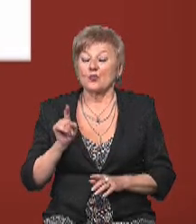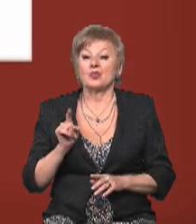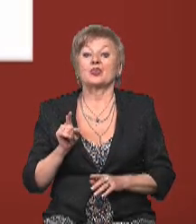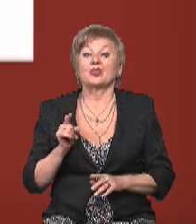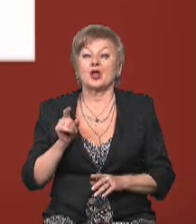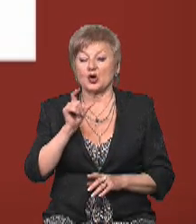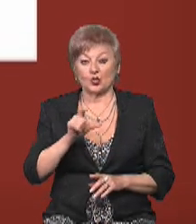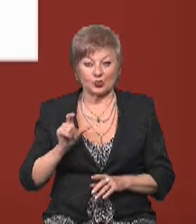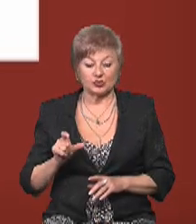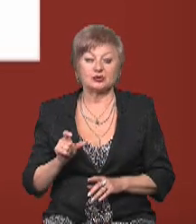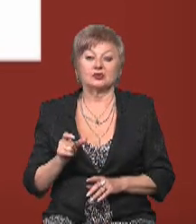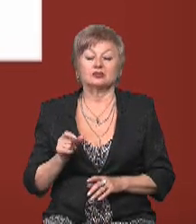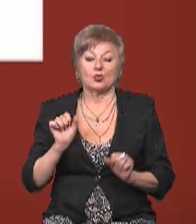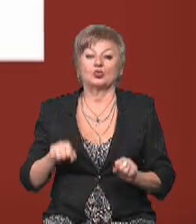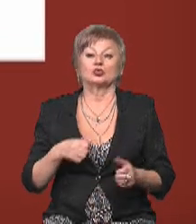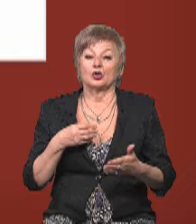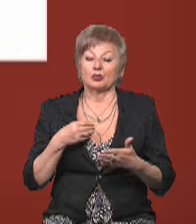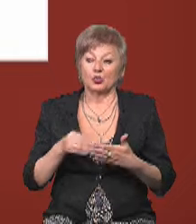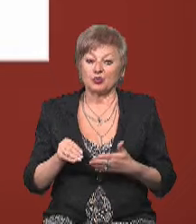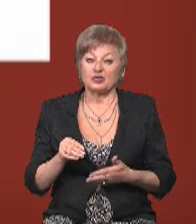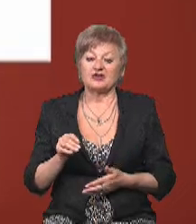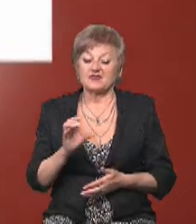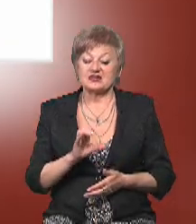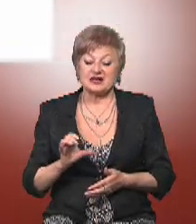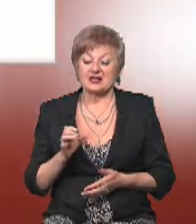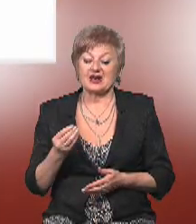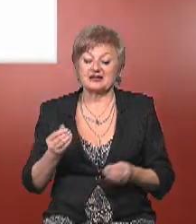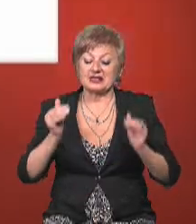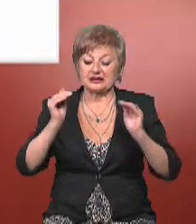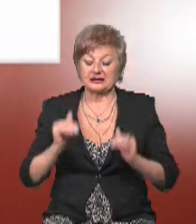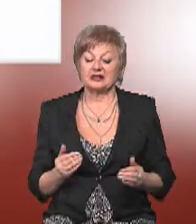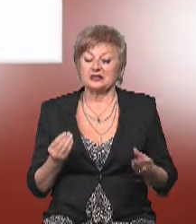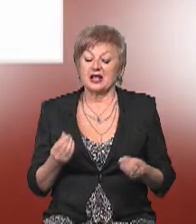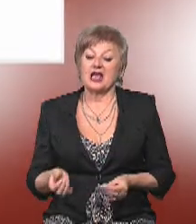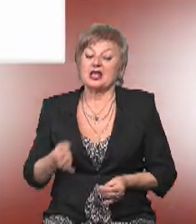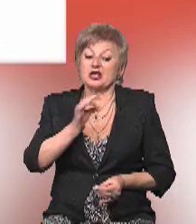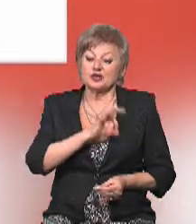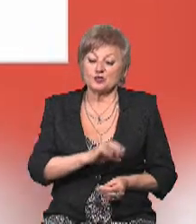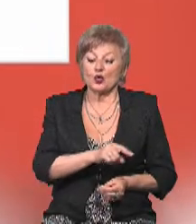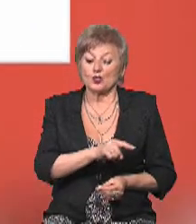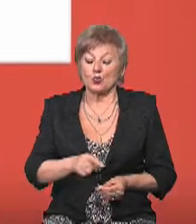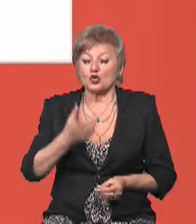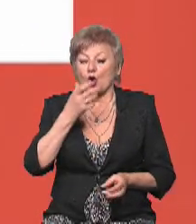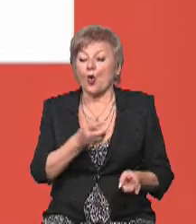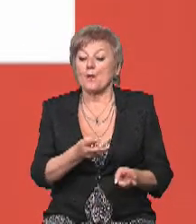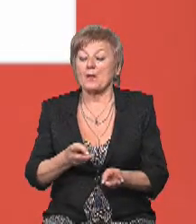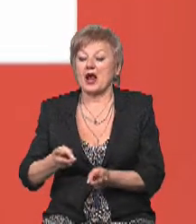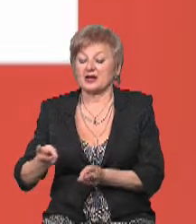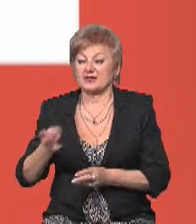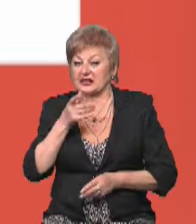побутові споживачі зможуть придбати газ у вересні за низькою літньою ціною і використати його протягом опалювального